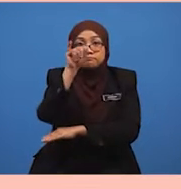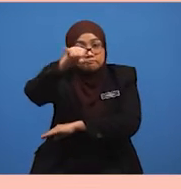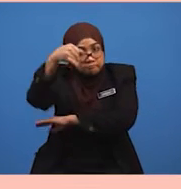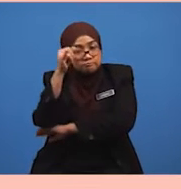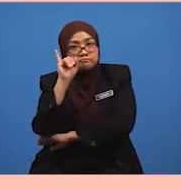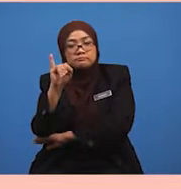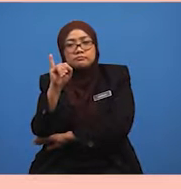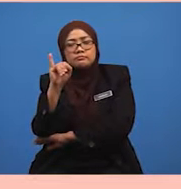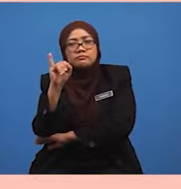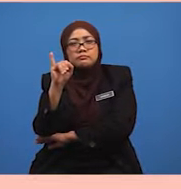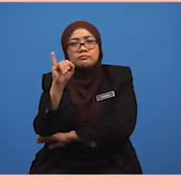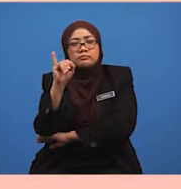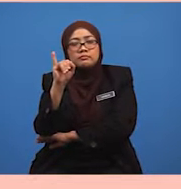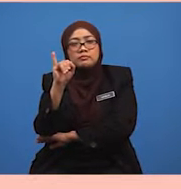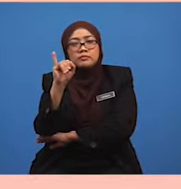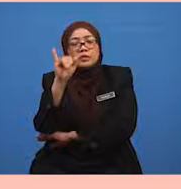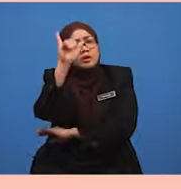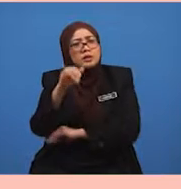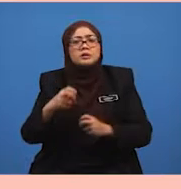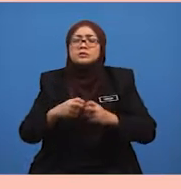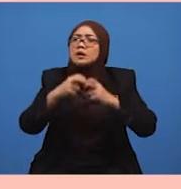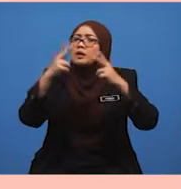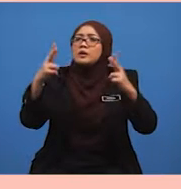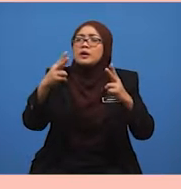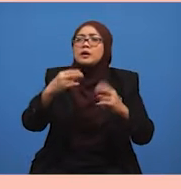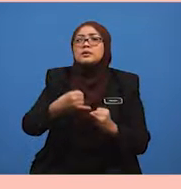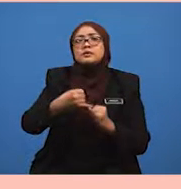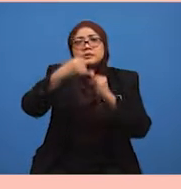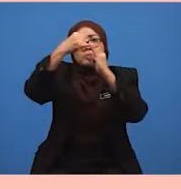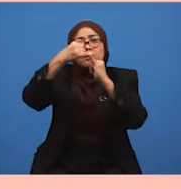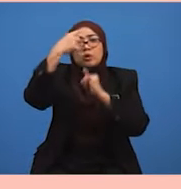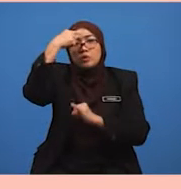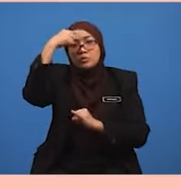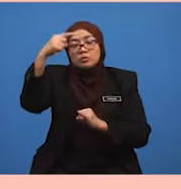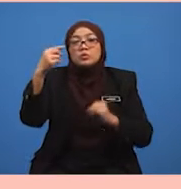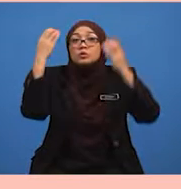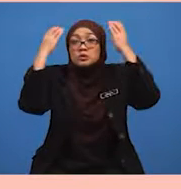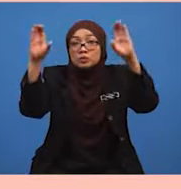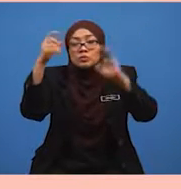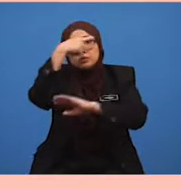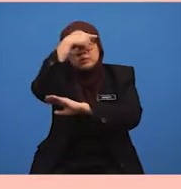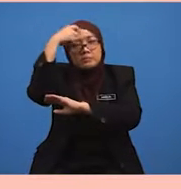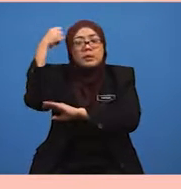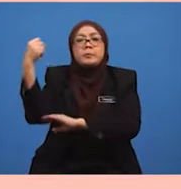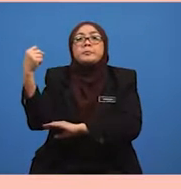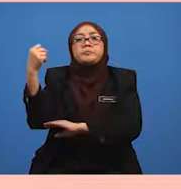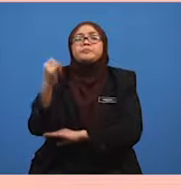mesin ringkas yang sangat istimewa bagi cikgu. Disebabkan ada baji, ibu cikgu